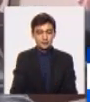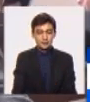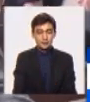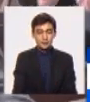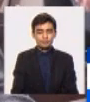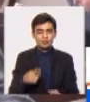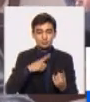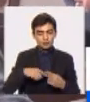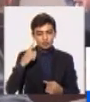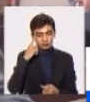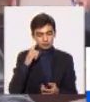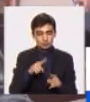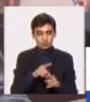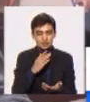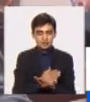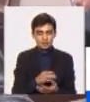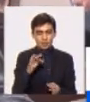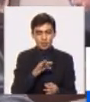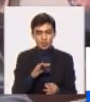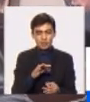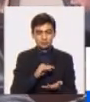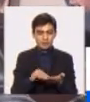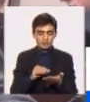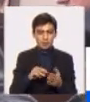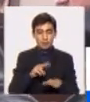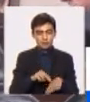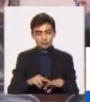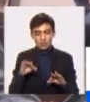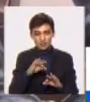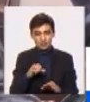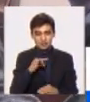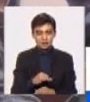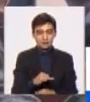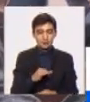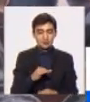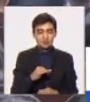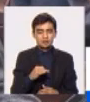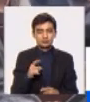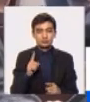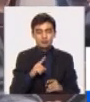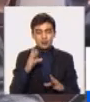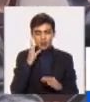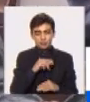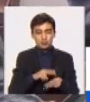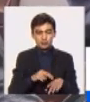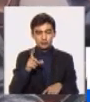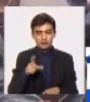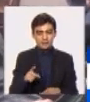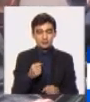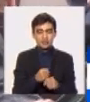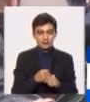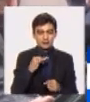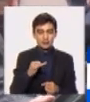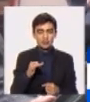Мне кажется, необходимо больше прописать регламентацию деятельности полиции, да? То есть, что могут полицейские,